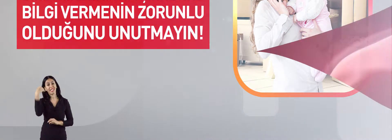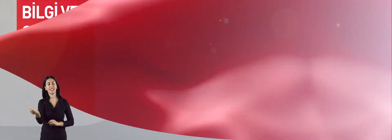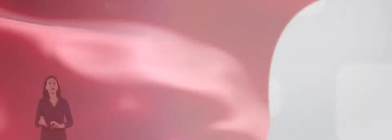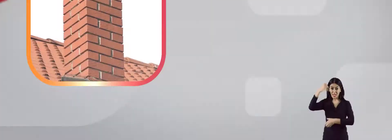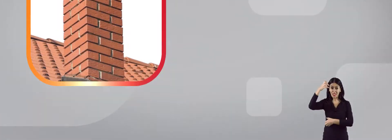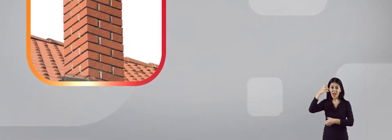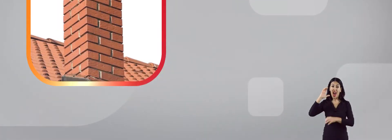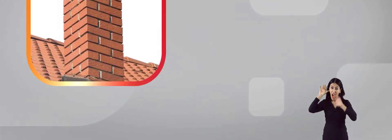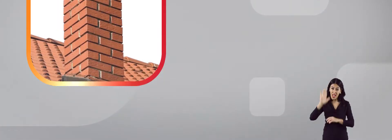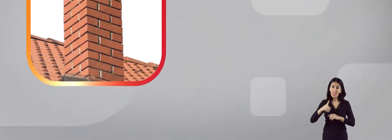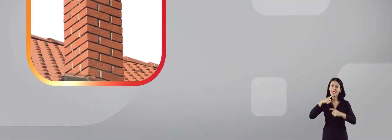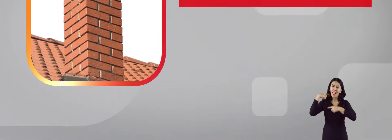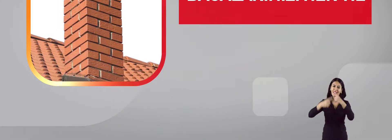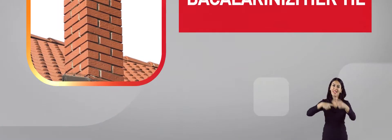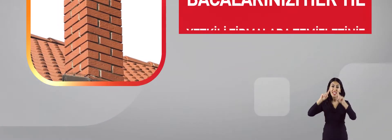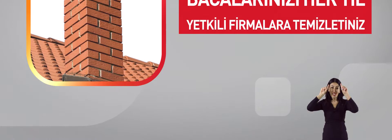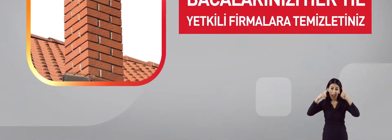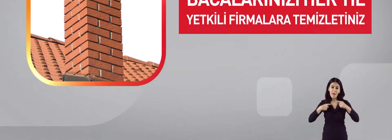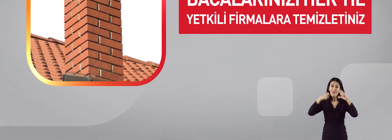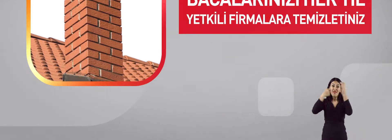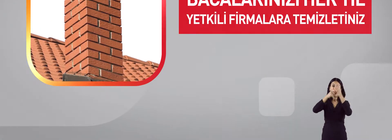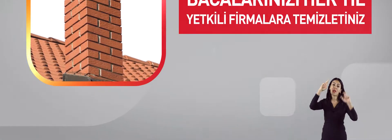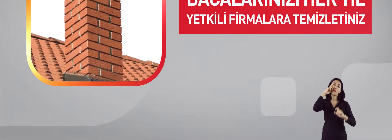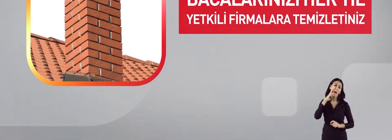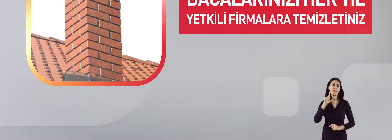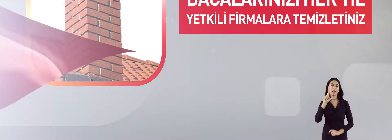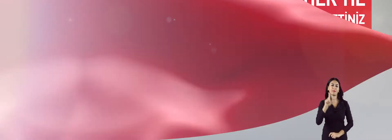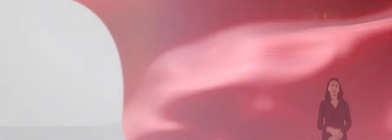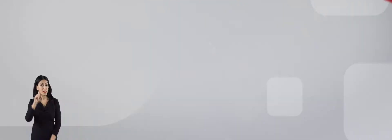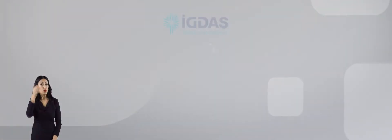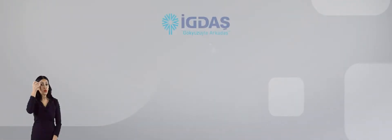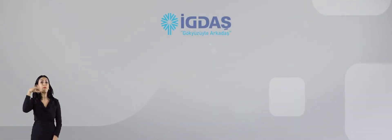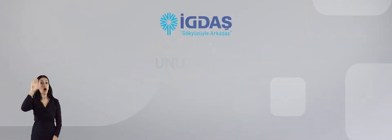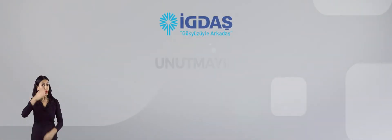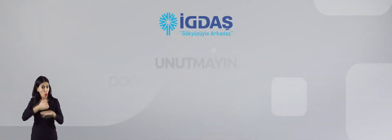bilgilendirir. Bacaları her yıl yetkili firmalara temizletir.